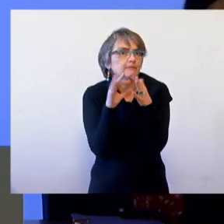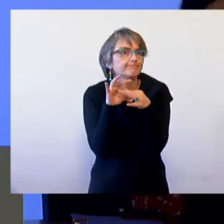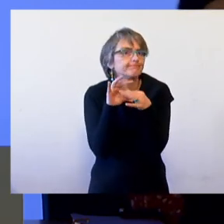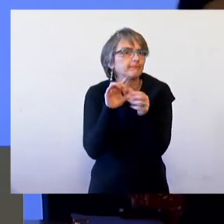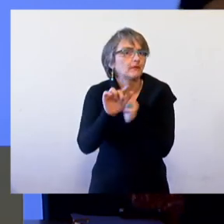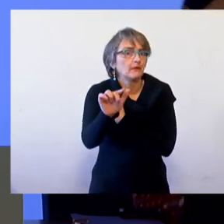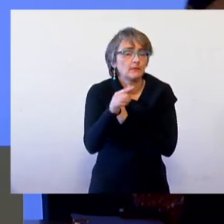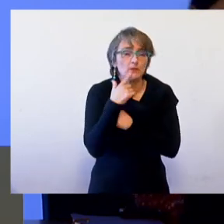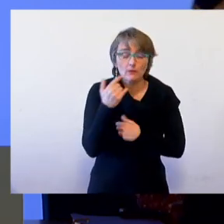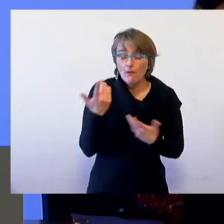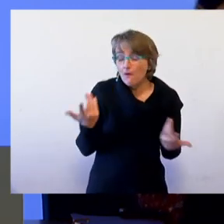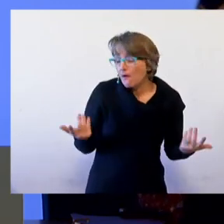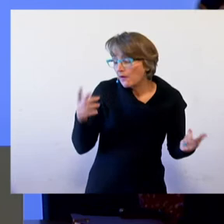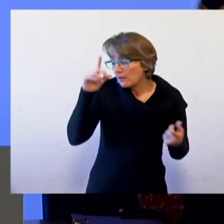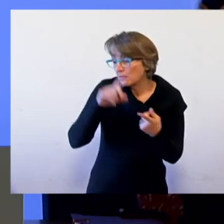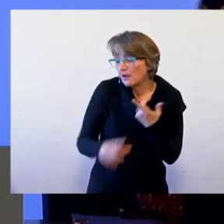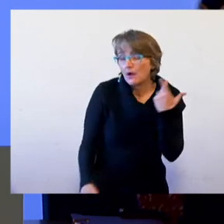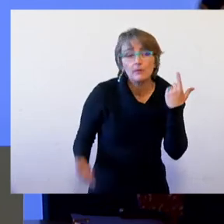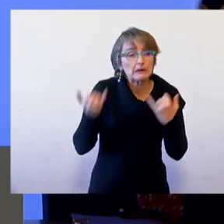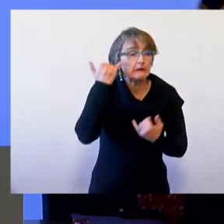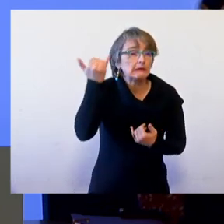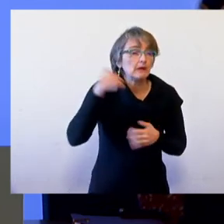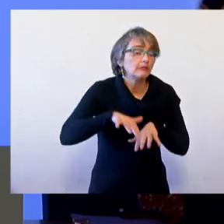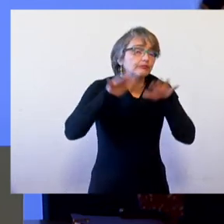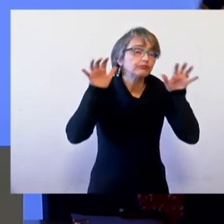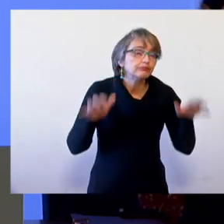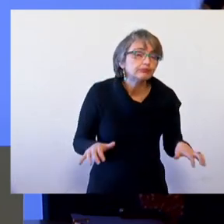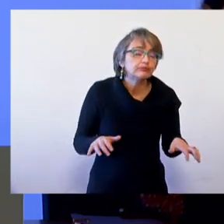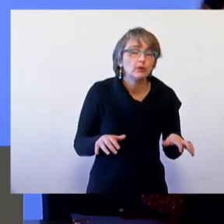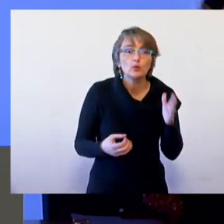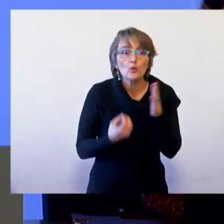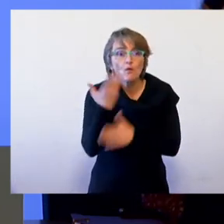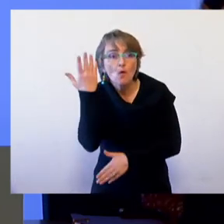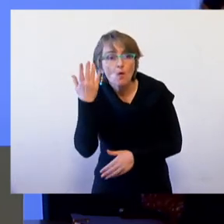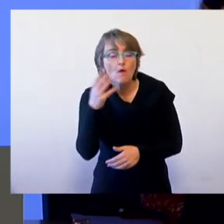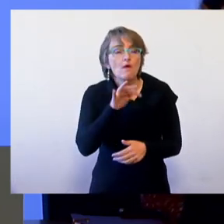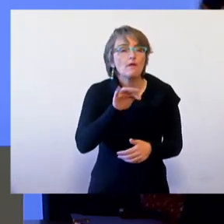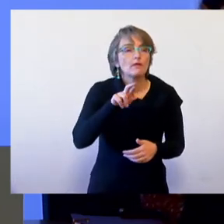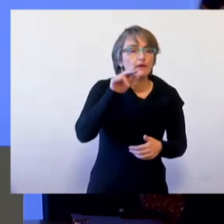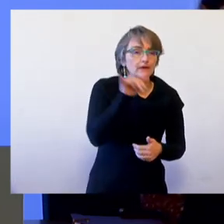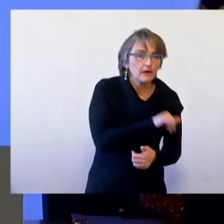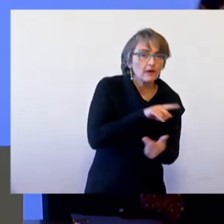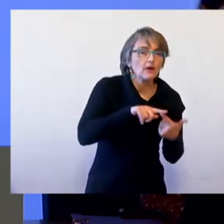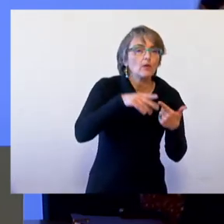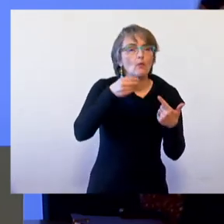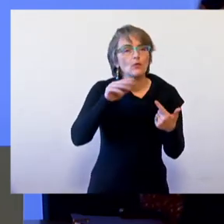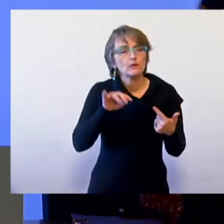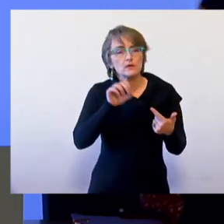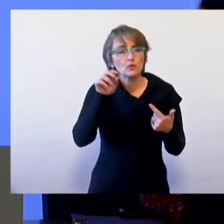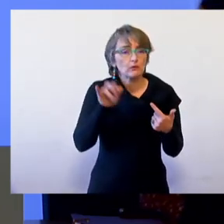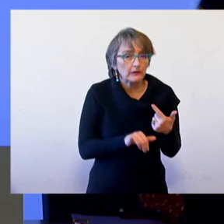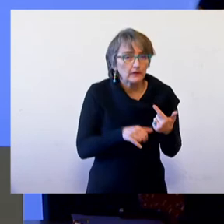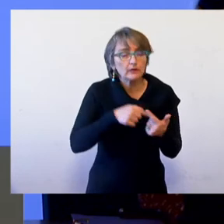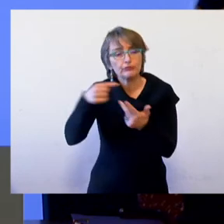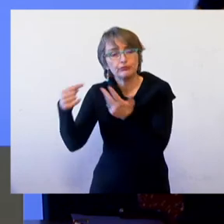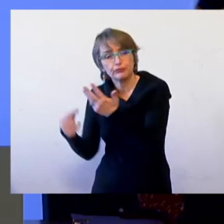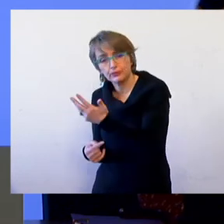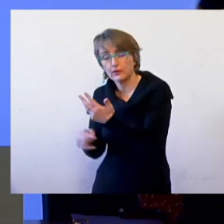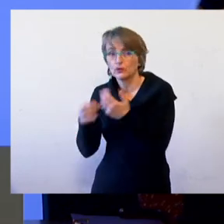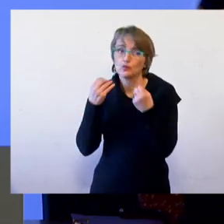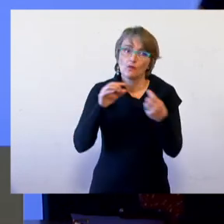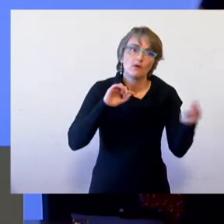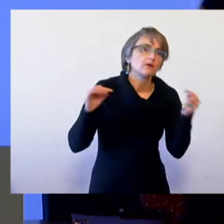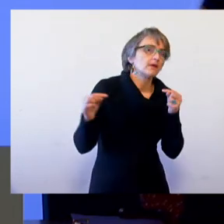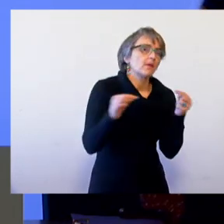L'innovation, il y a plein de méthodes. La méthode Freinet, la méthode Montessori. Ça donne souvent lieu à des débats, d'ailleurs. Nous, notre but